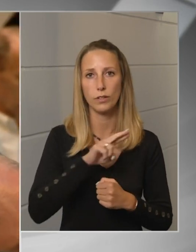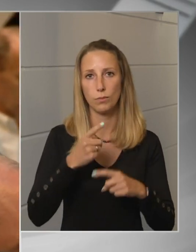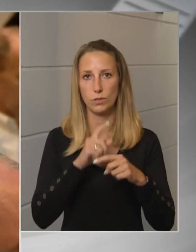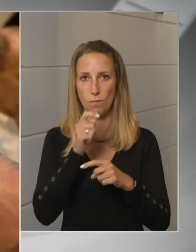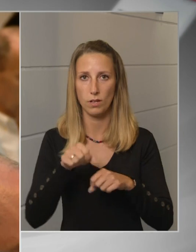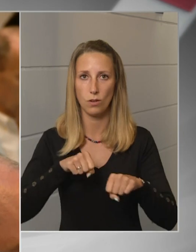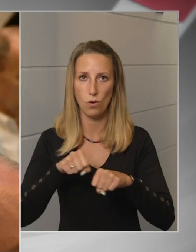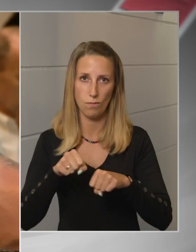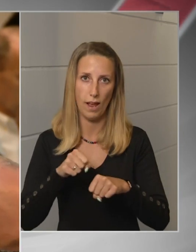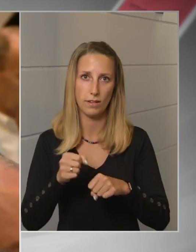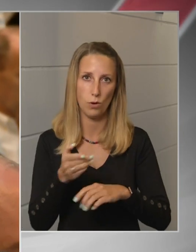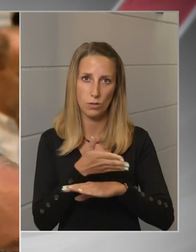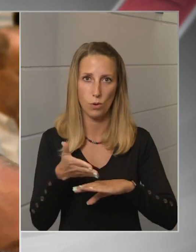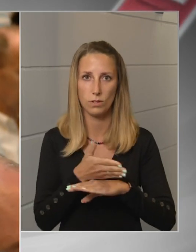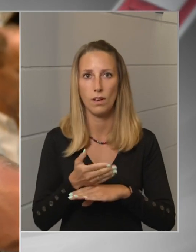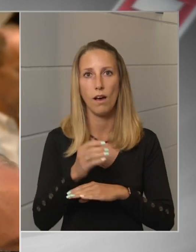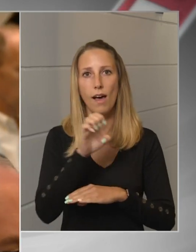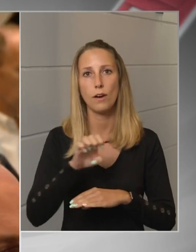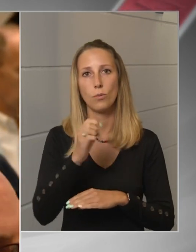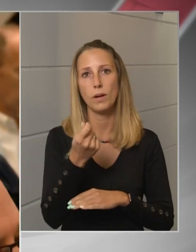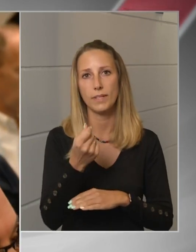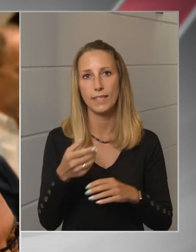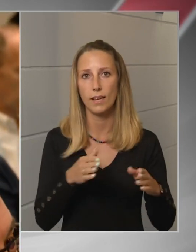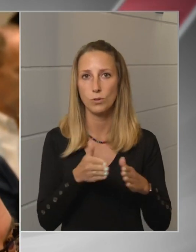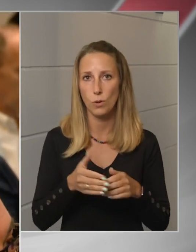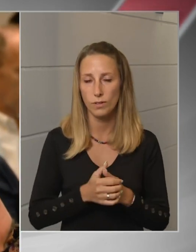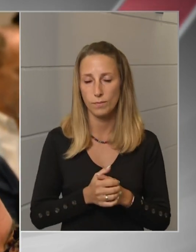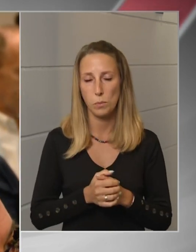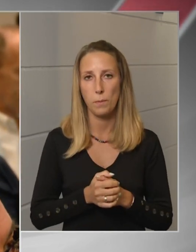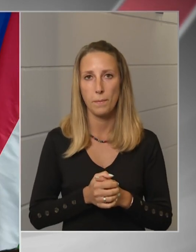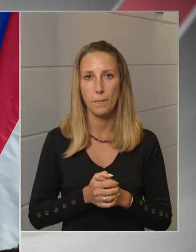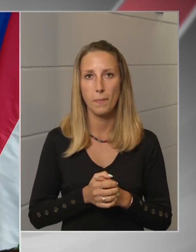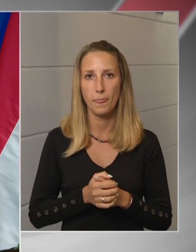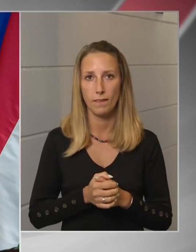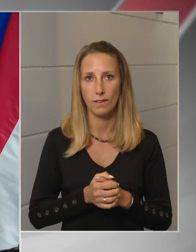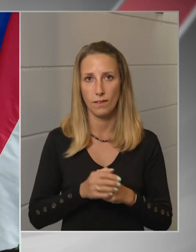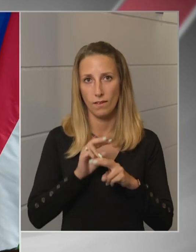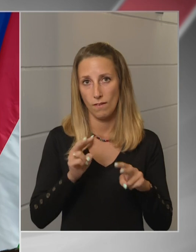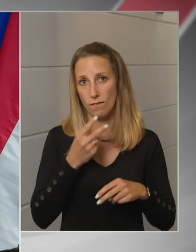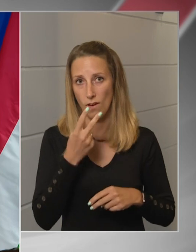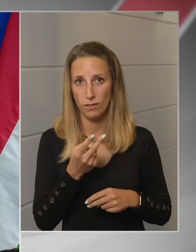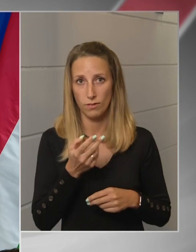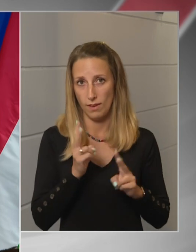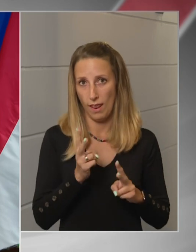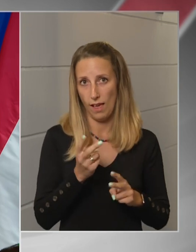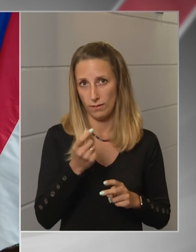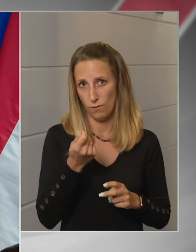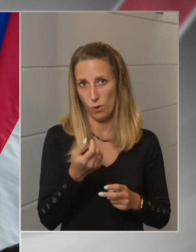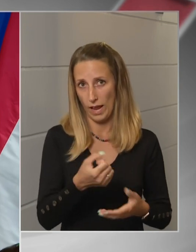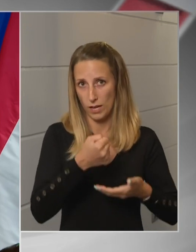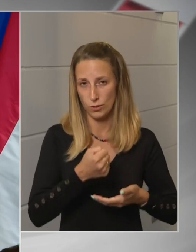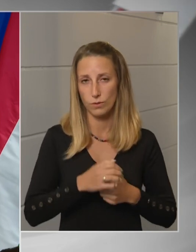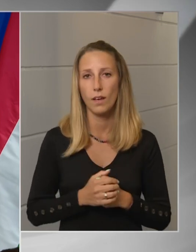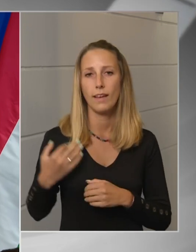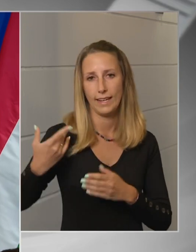az uniós pénzzekkel kapcsolatban. Van-e valami új dátum, hogy mikor jelentnek az uniós források? Véges-végi dátum van, mert régóta